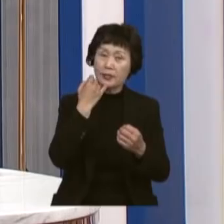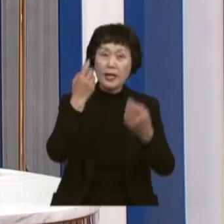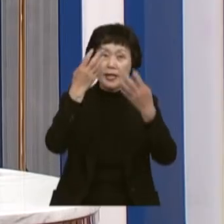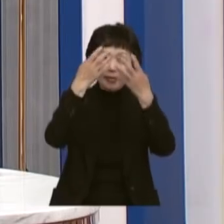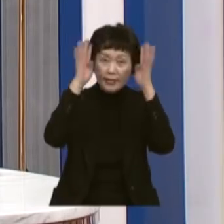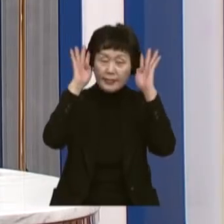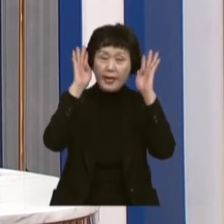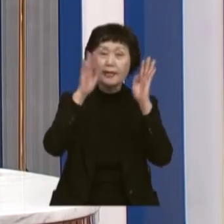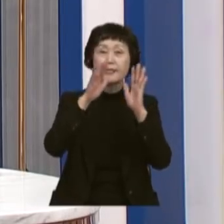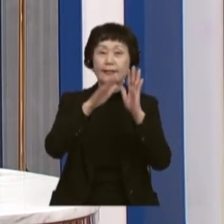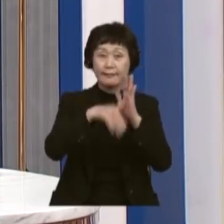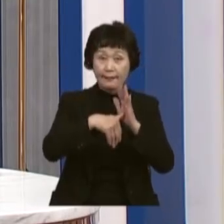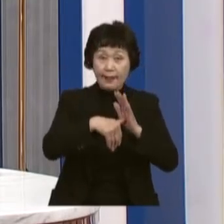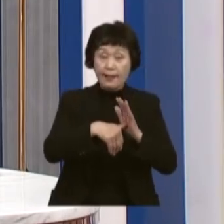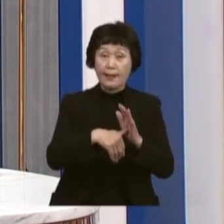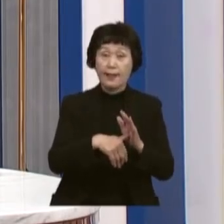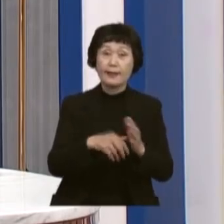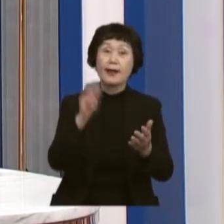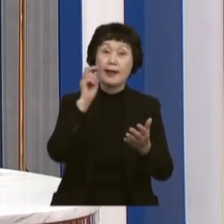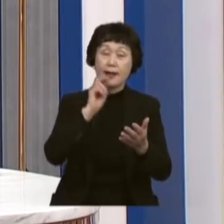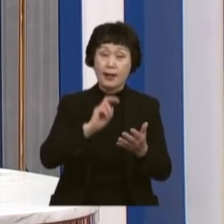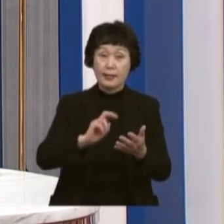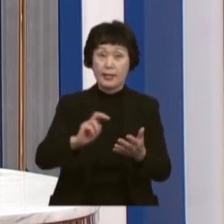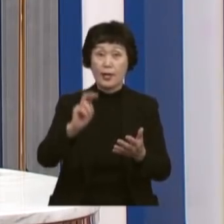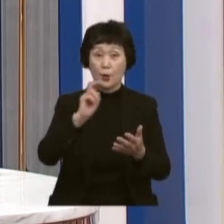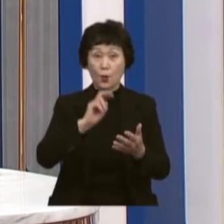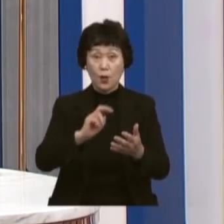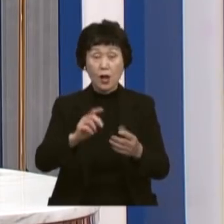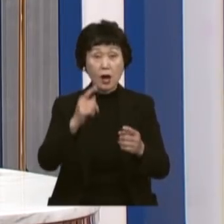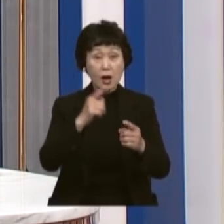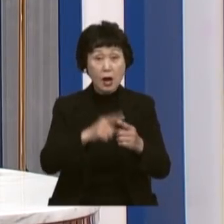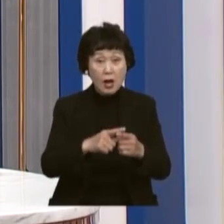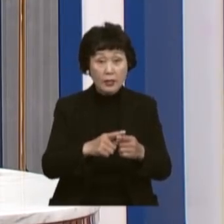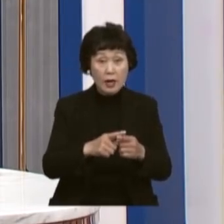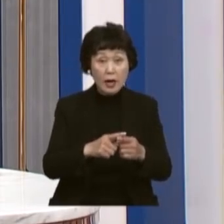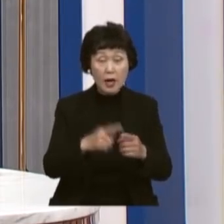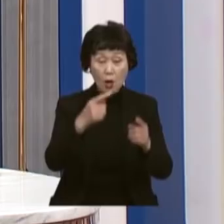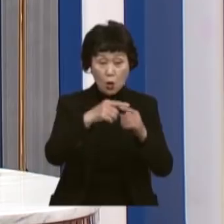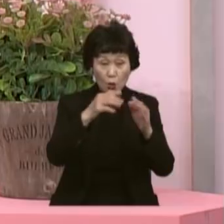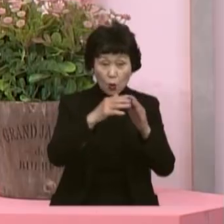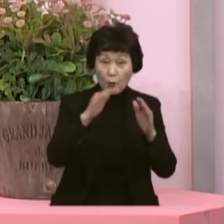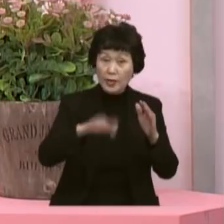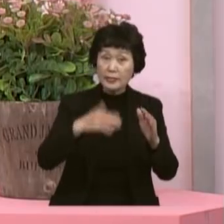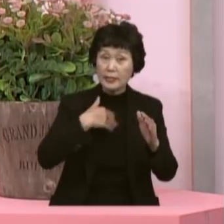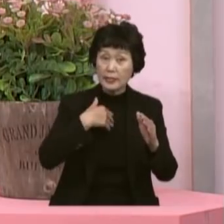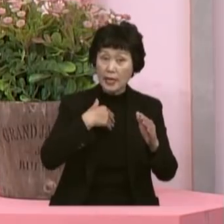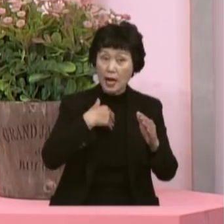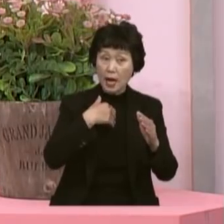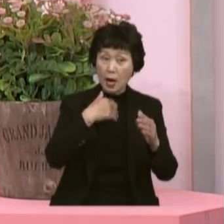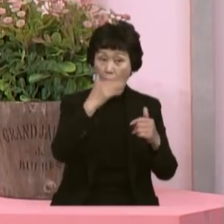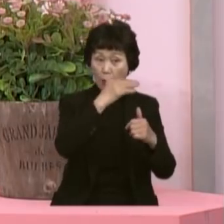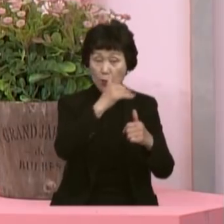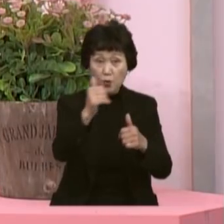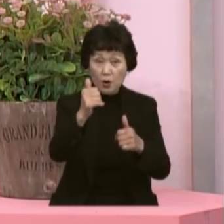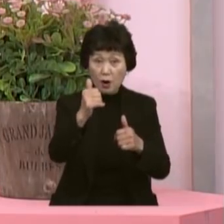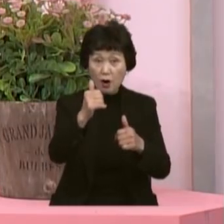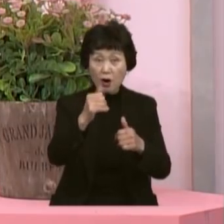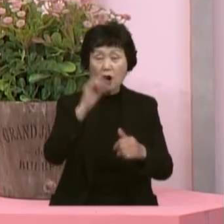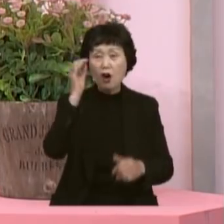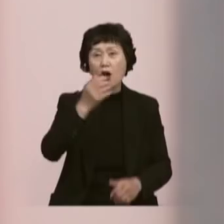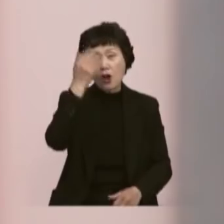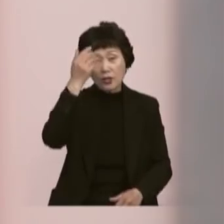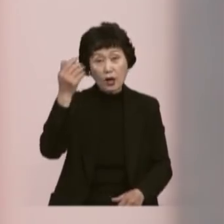그건? 4학년 때. 네. 계속 하다가 4학년 때 갔는데, 갑자기 교회에서 막 절 보고 뭐 성령 세례 받았냐,